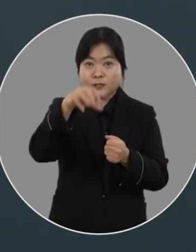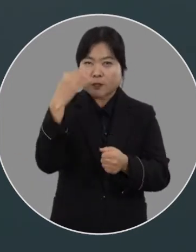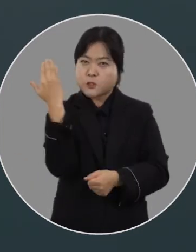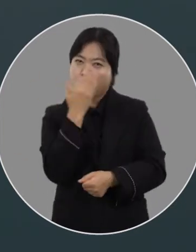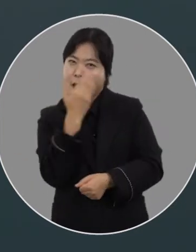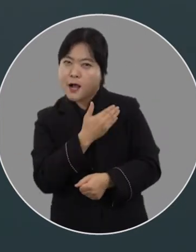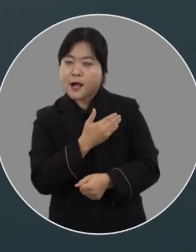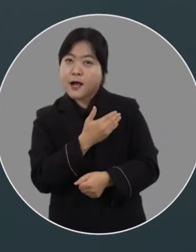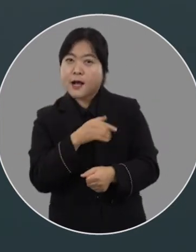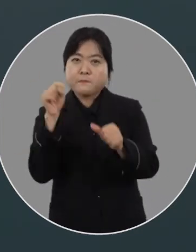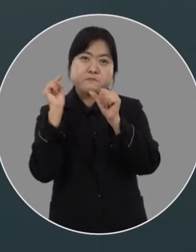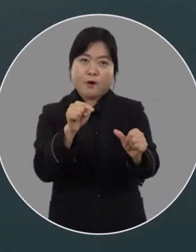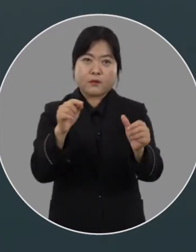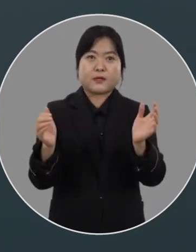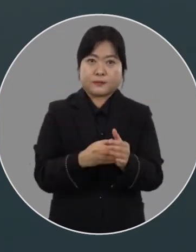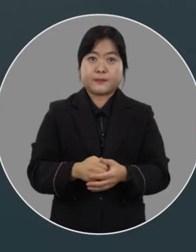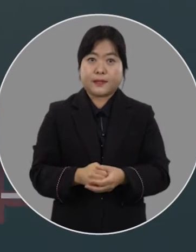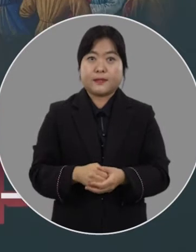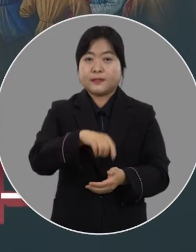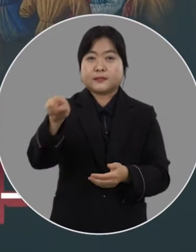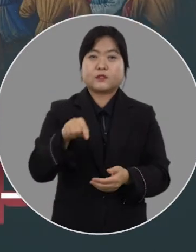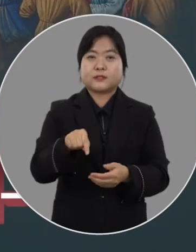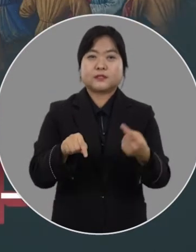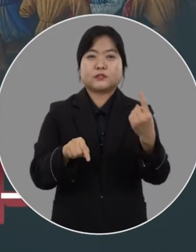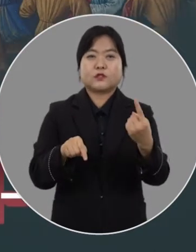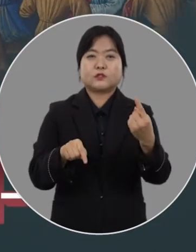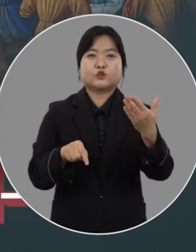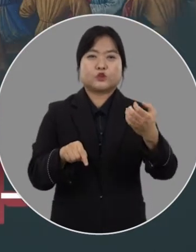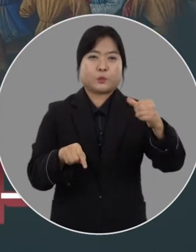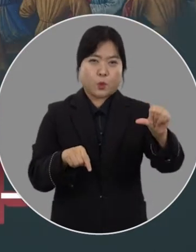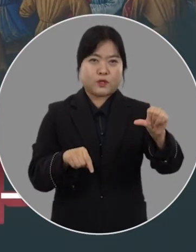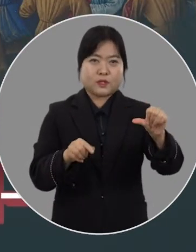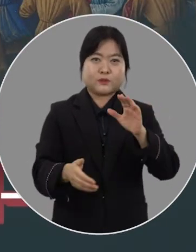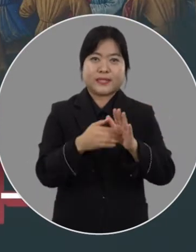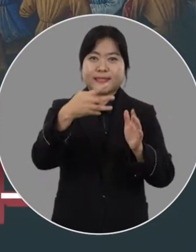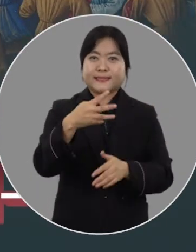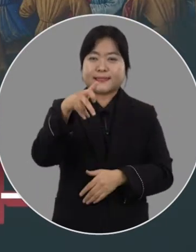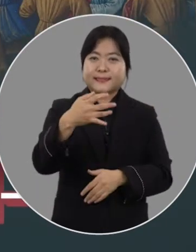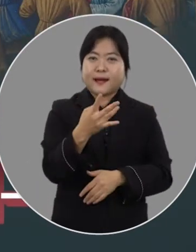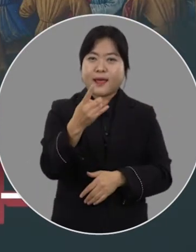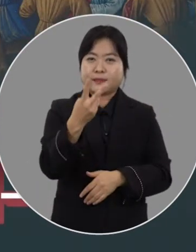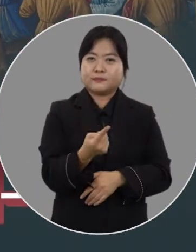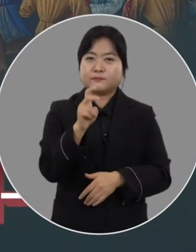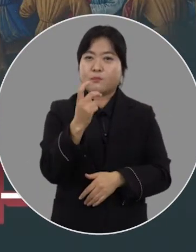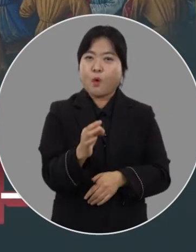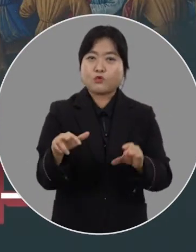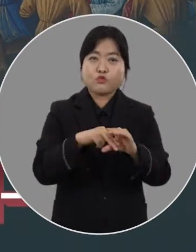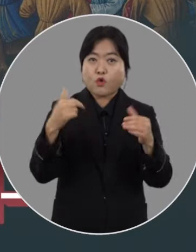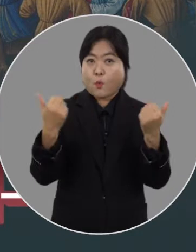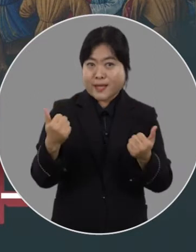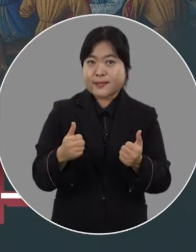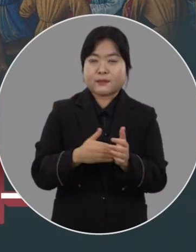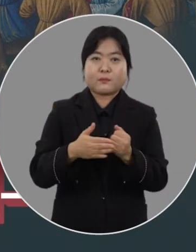성지를 정화하자는 명령을 내리게 됩니다. 그것이 1095년에 이루어진 클레르몽 종교회의였는데요.